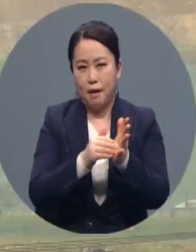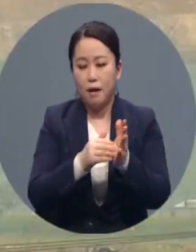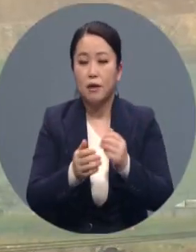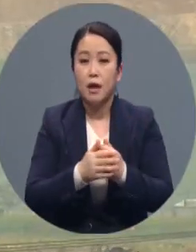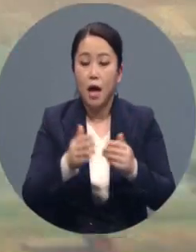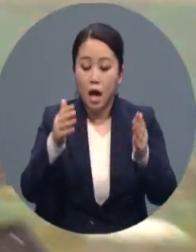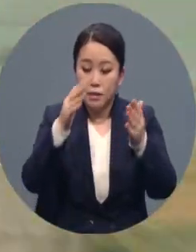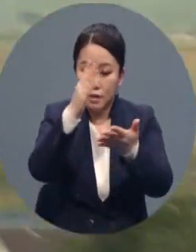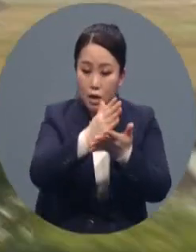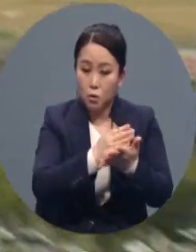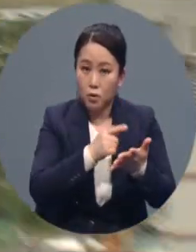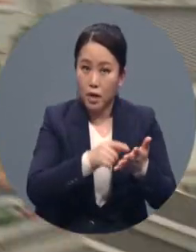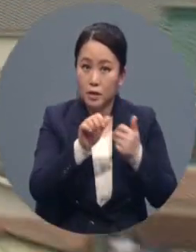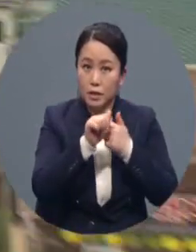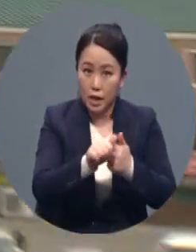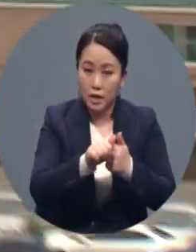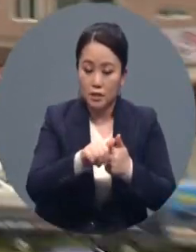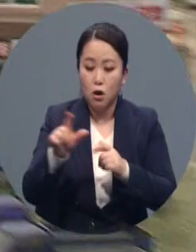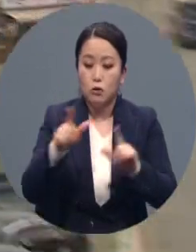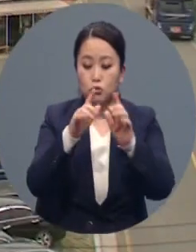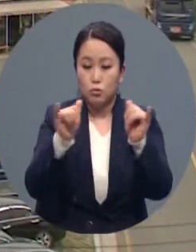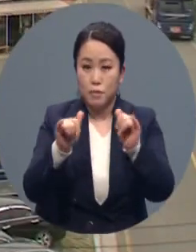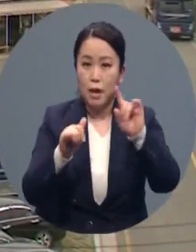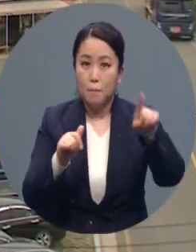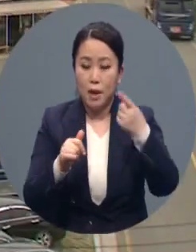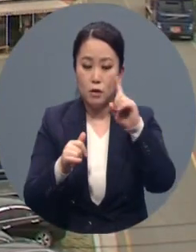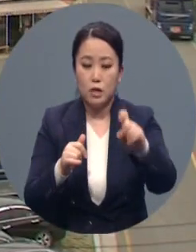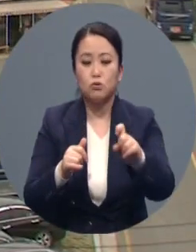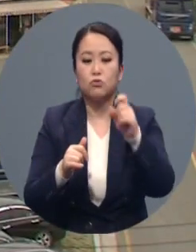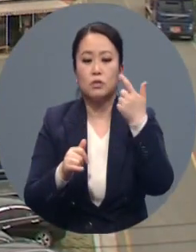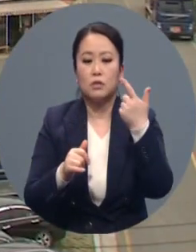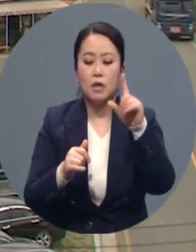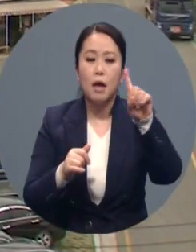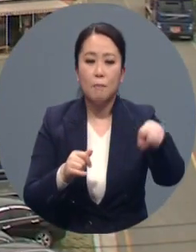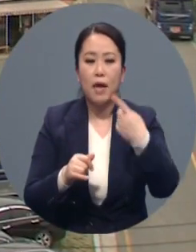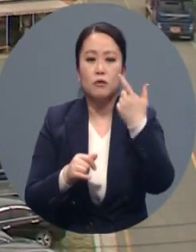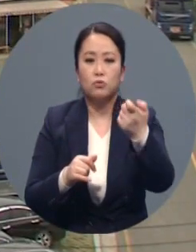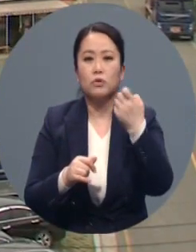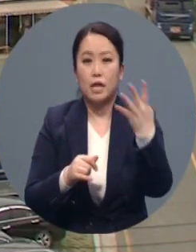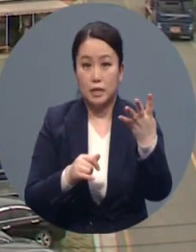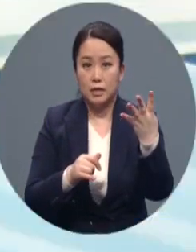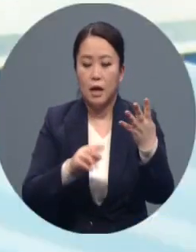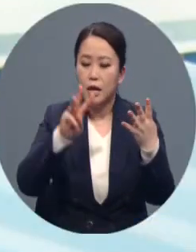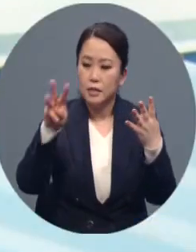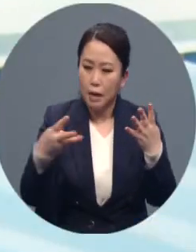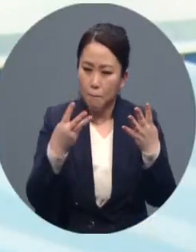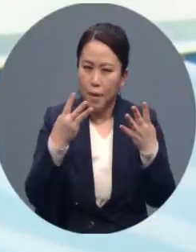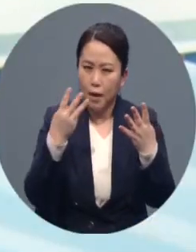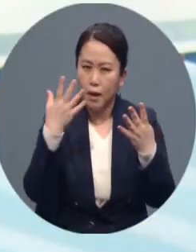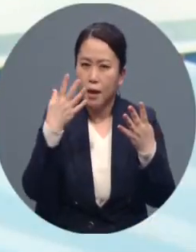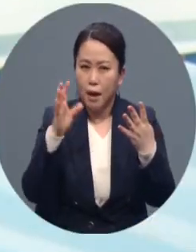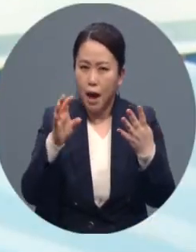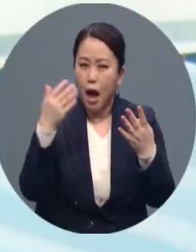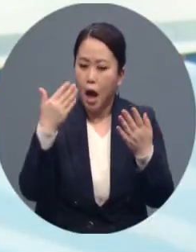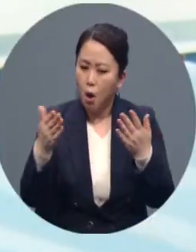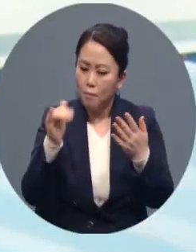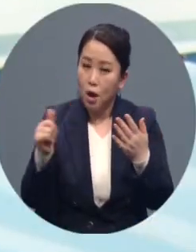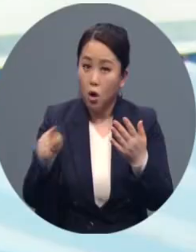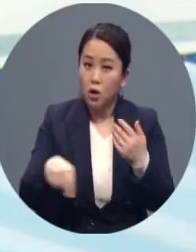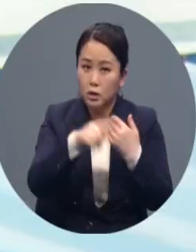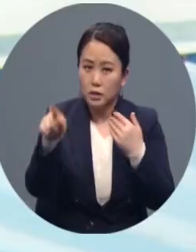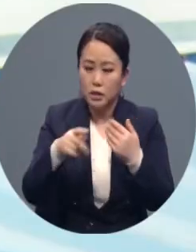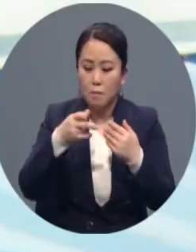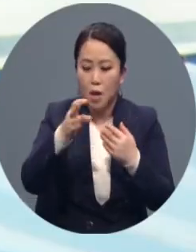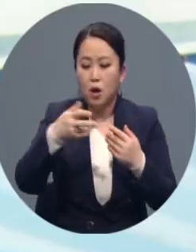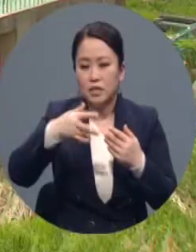합의 내용에 따라 산곡마을 주민 164세대 390명은 2027년까지 명지국제신도시로